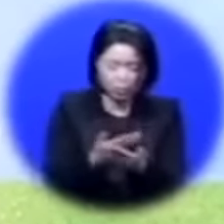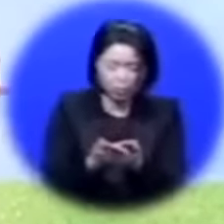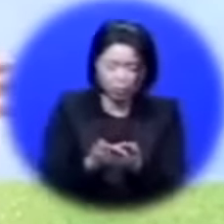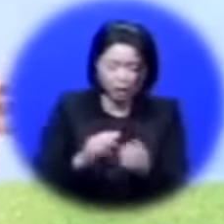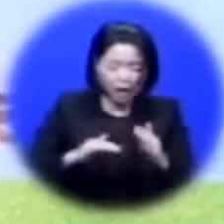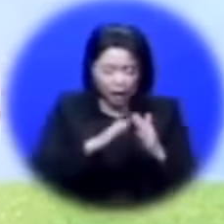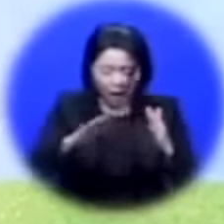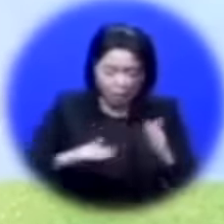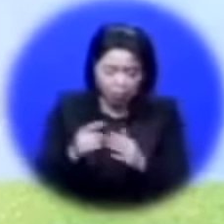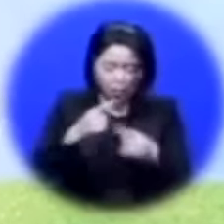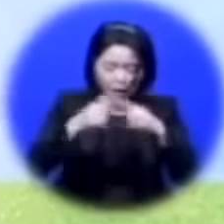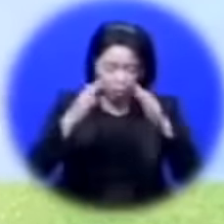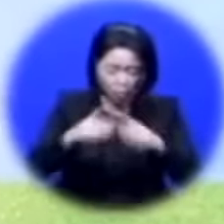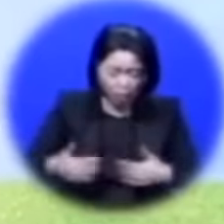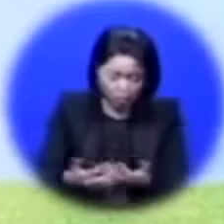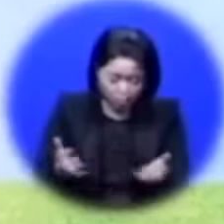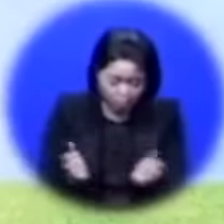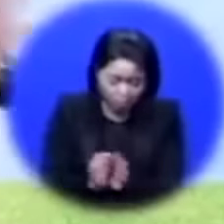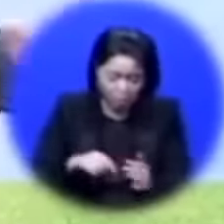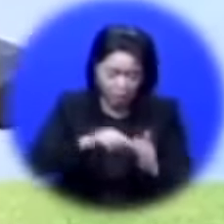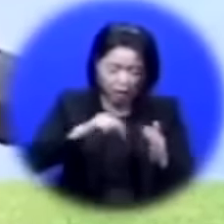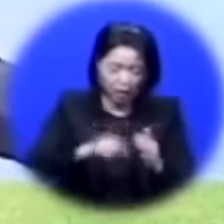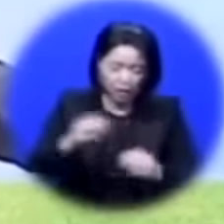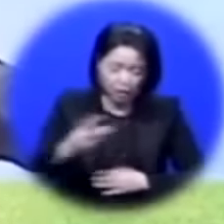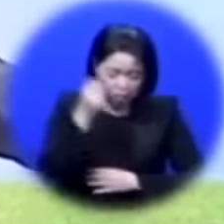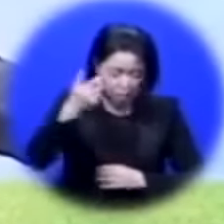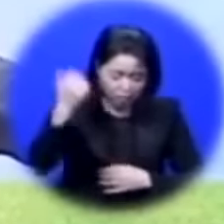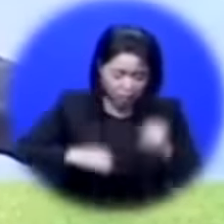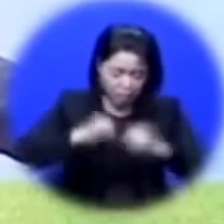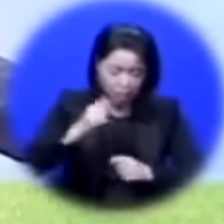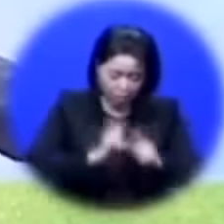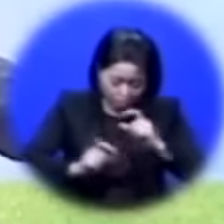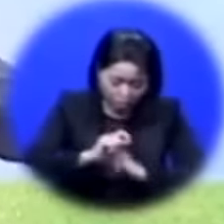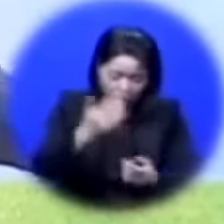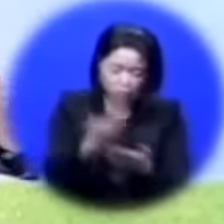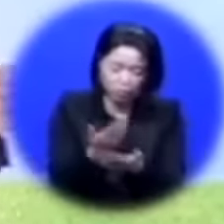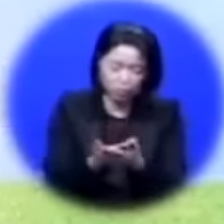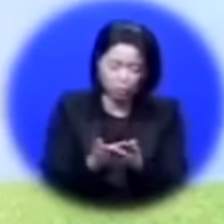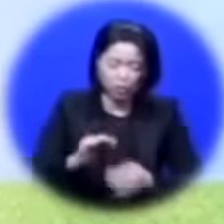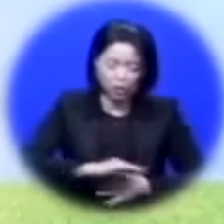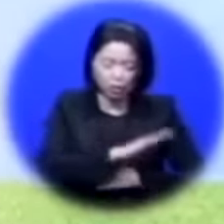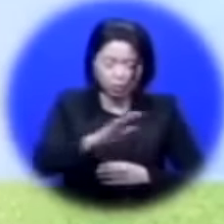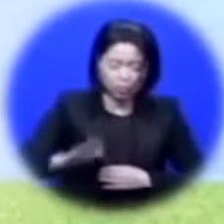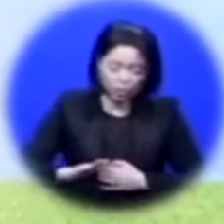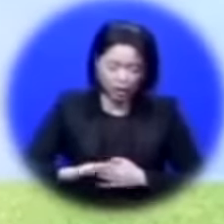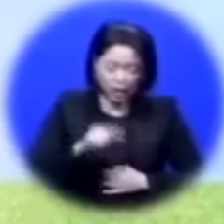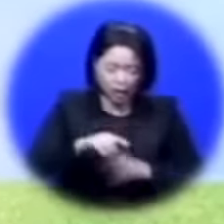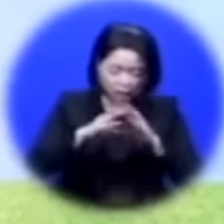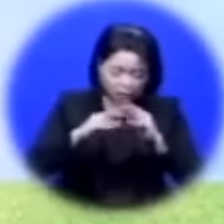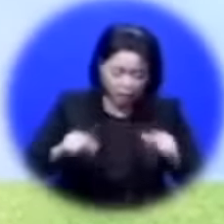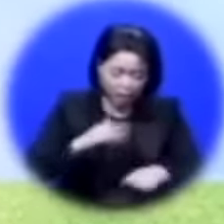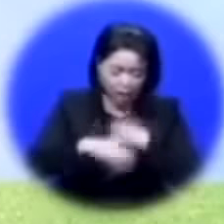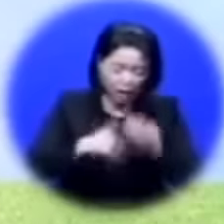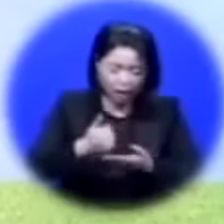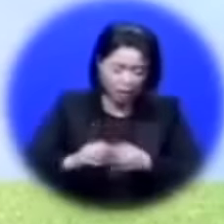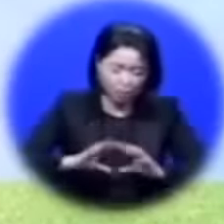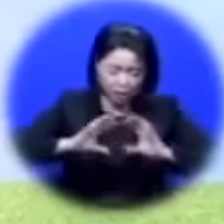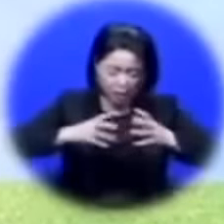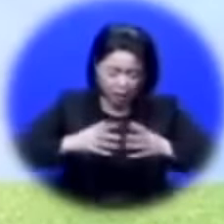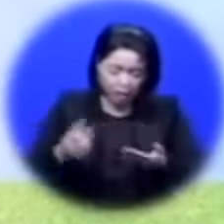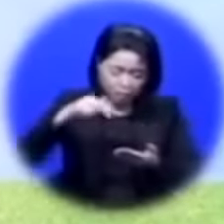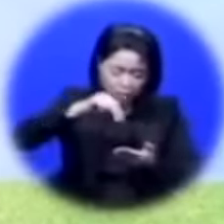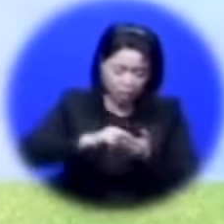가정과 교 에 성의 역사를 또한 더하여 주옵시고 우리가이 땅에 하나님의 나라를 세우는